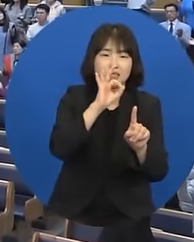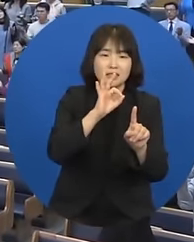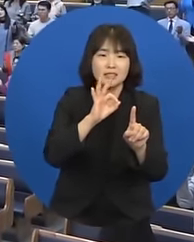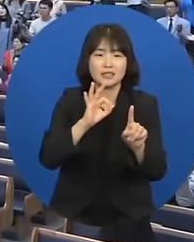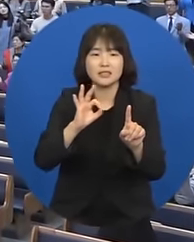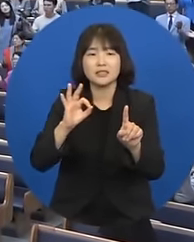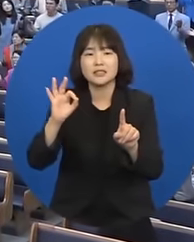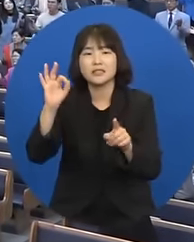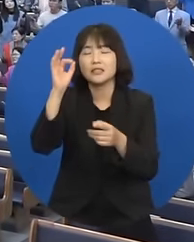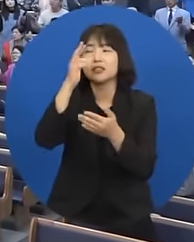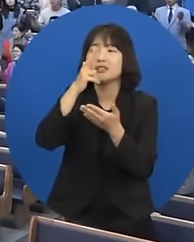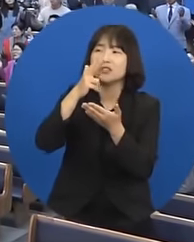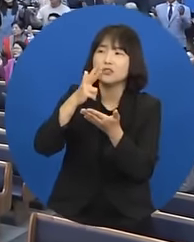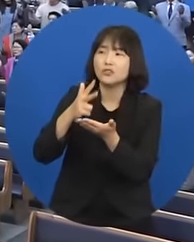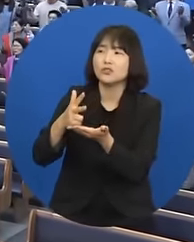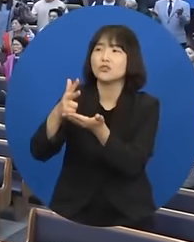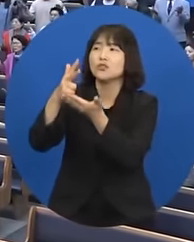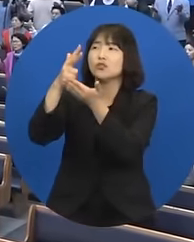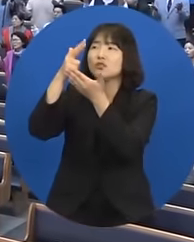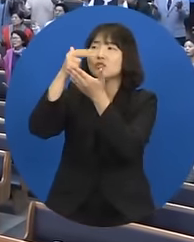찾으시니